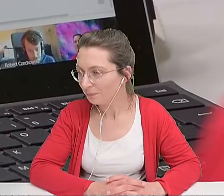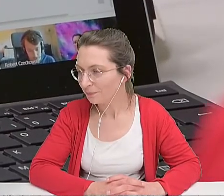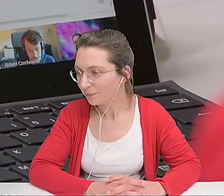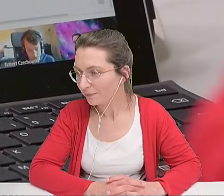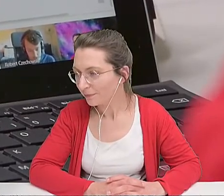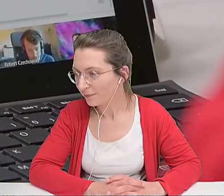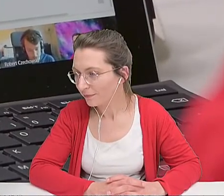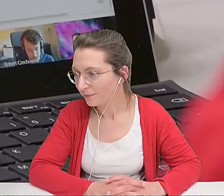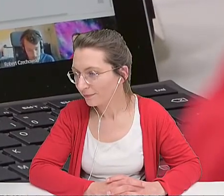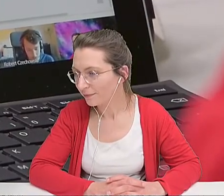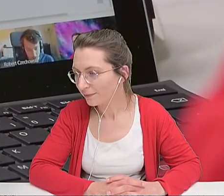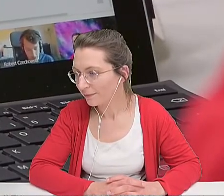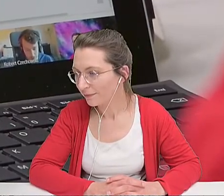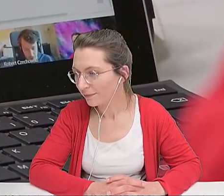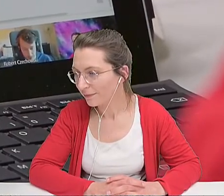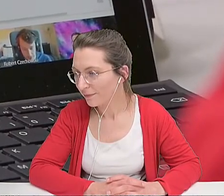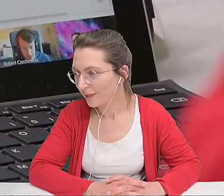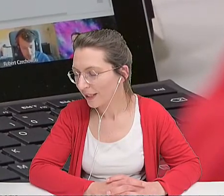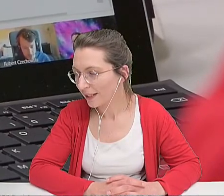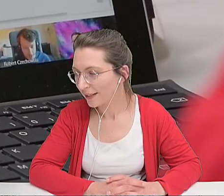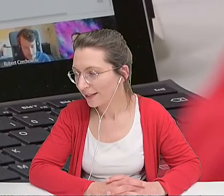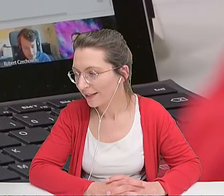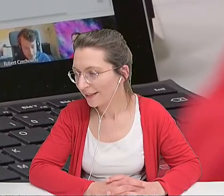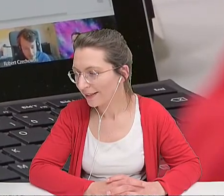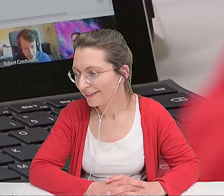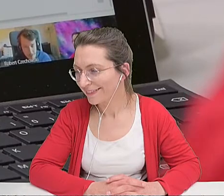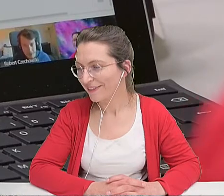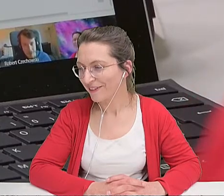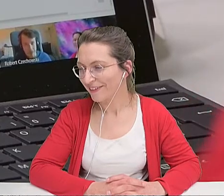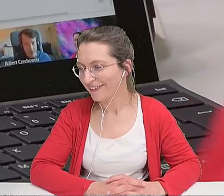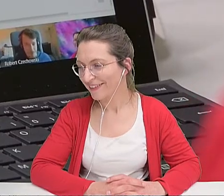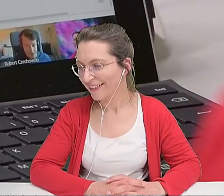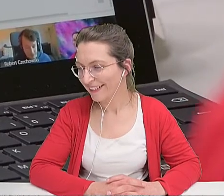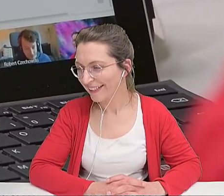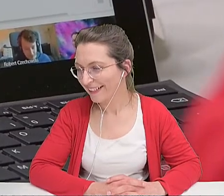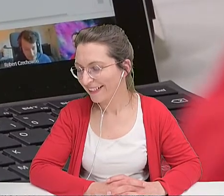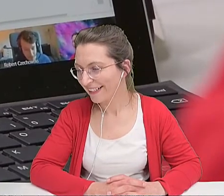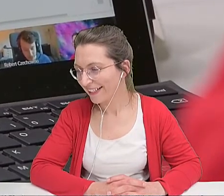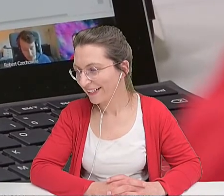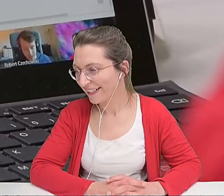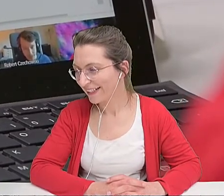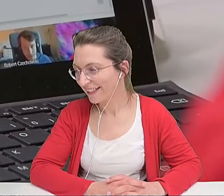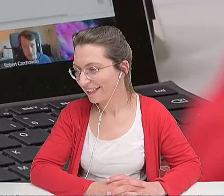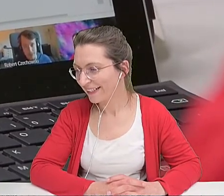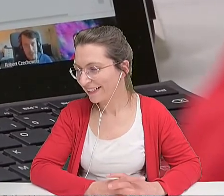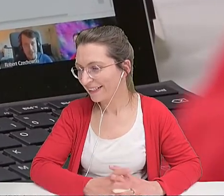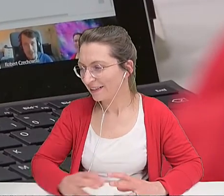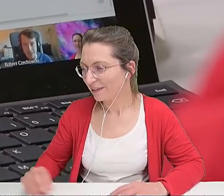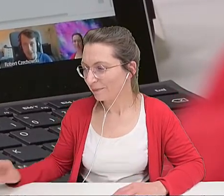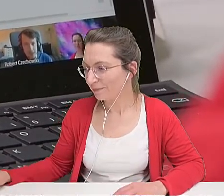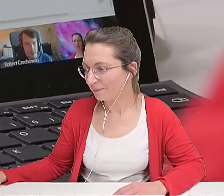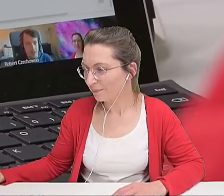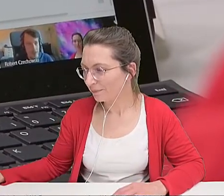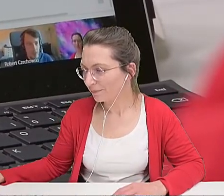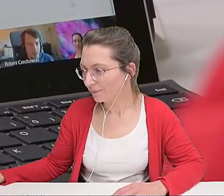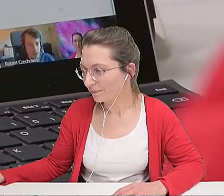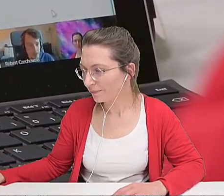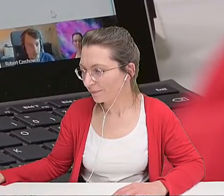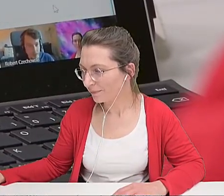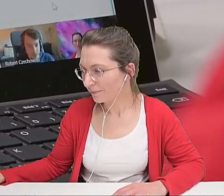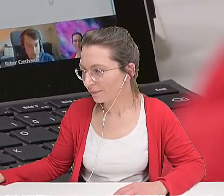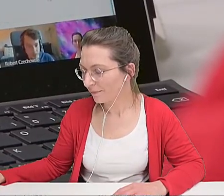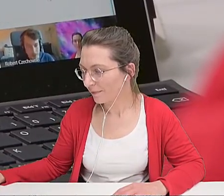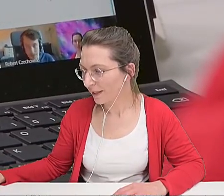toll. Ja, genau. Das ist auch das Ziel, dass man das quasi von vorne auf lernen kann.